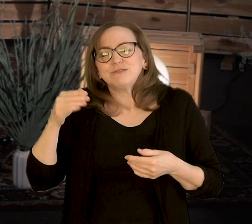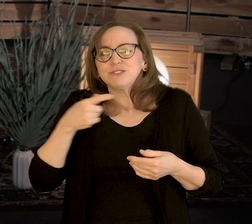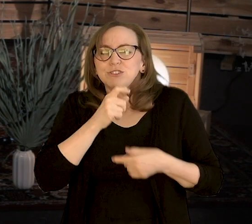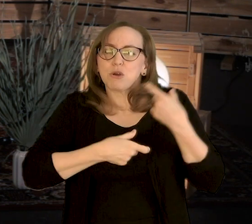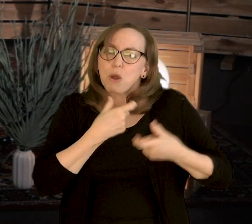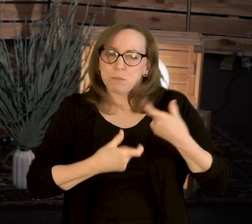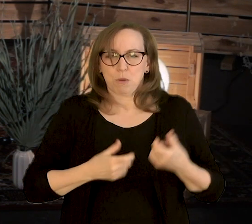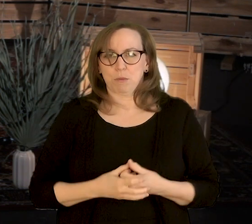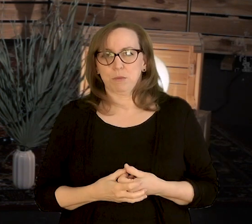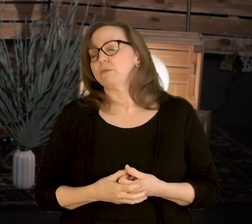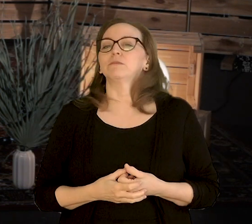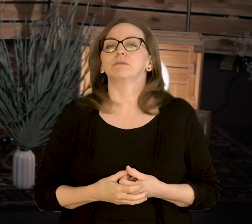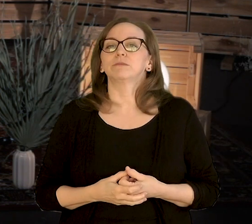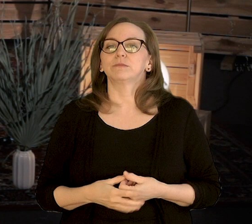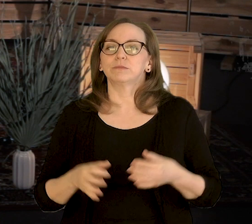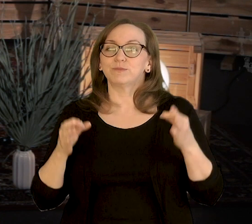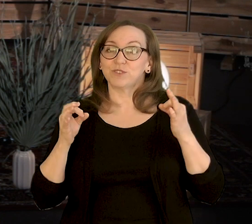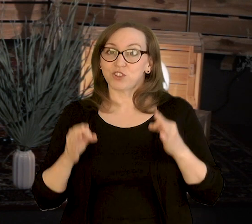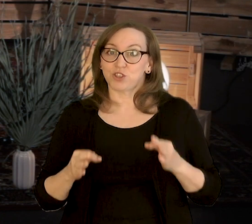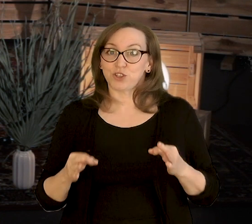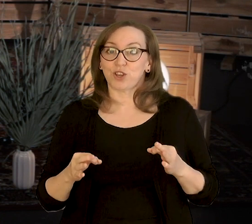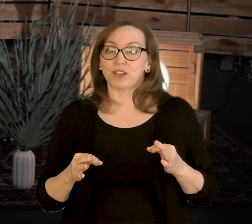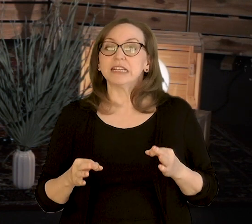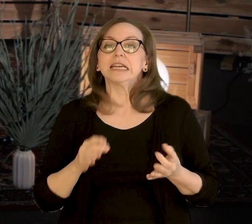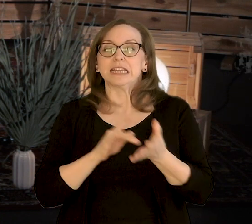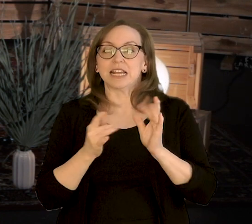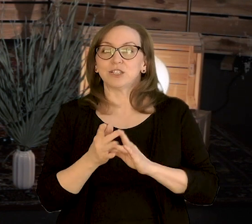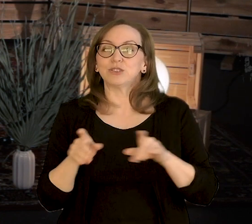Dzisiaj Jezus też myśli o tobie.